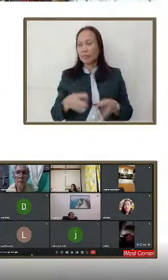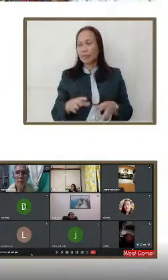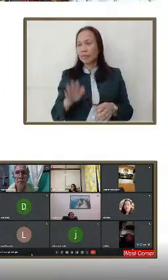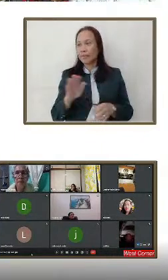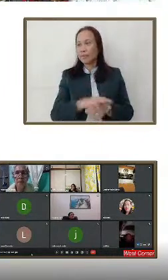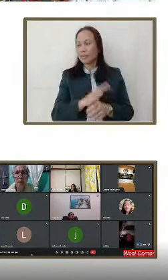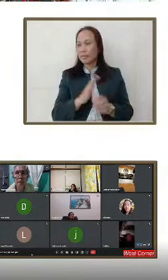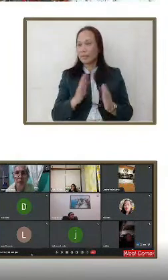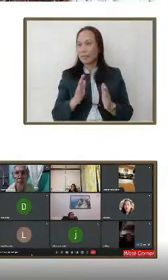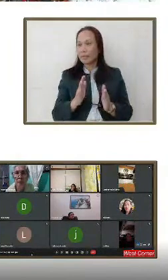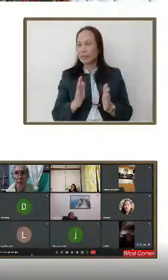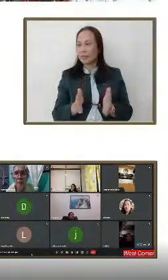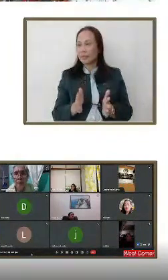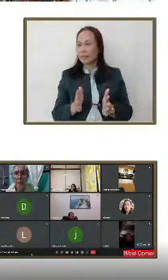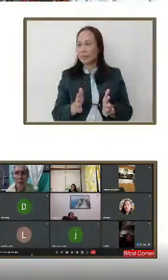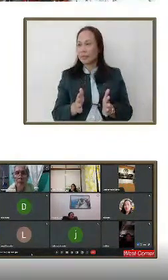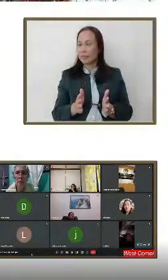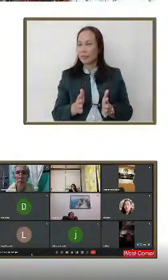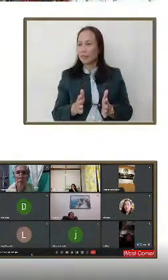No? Pero